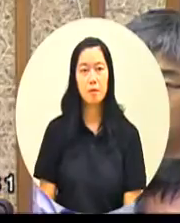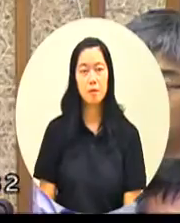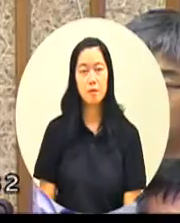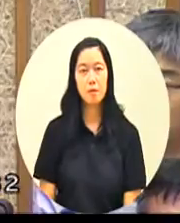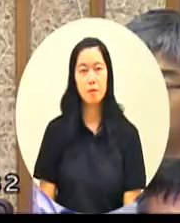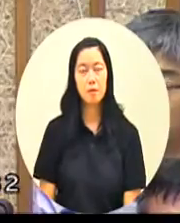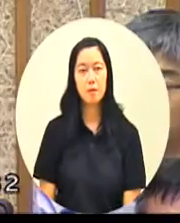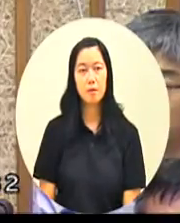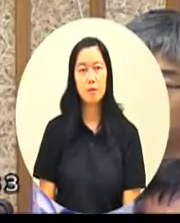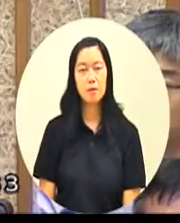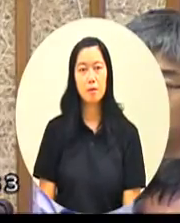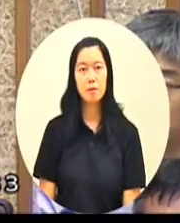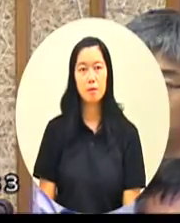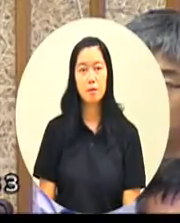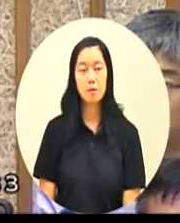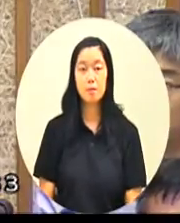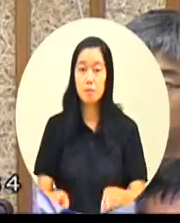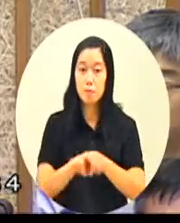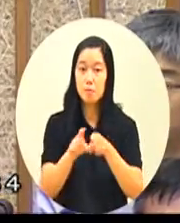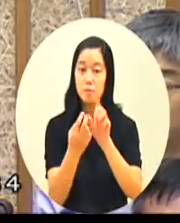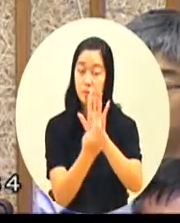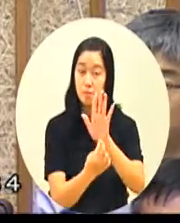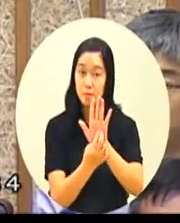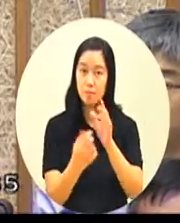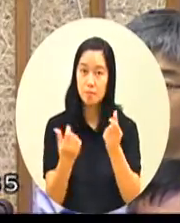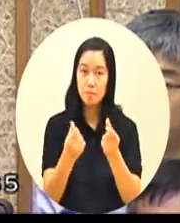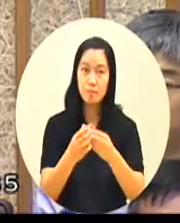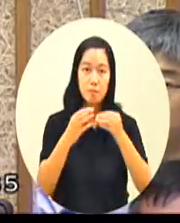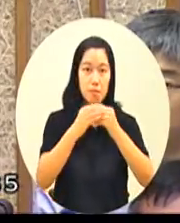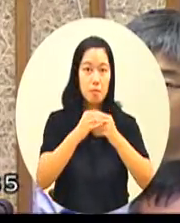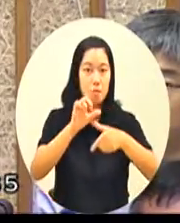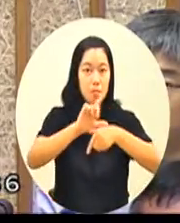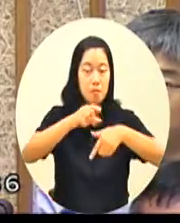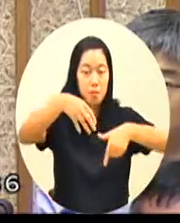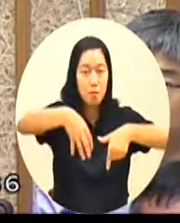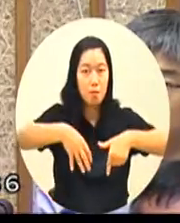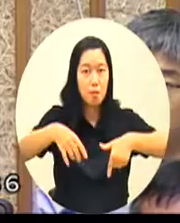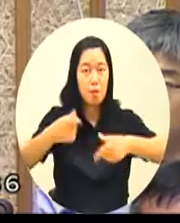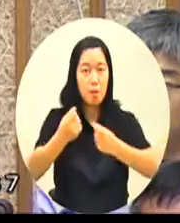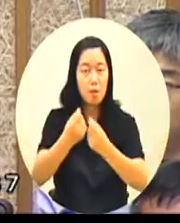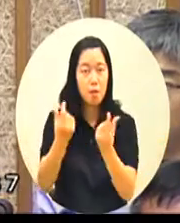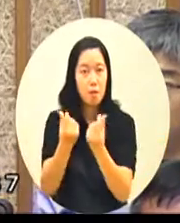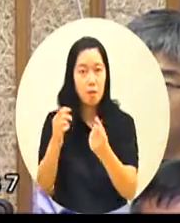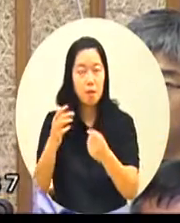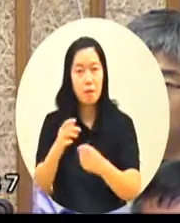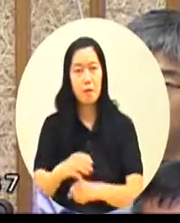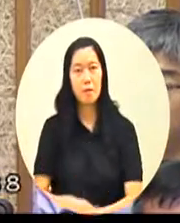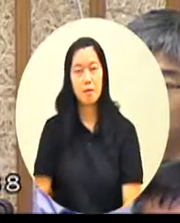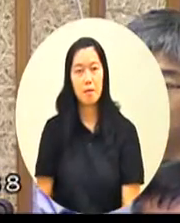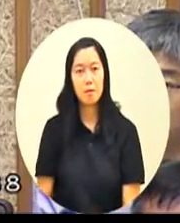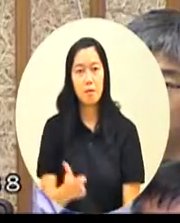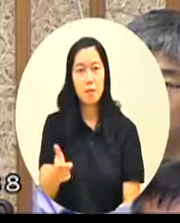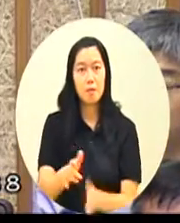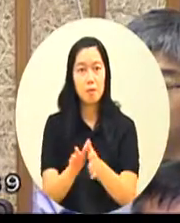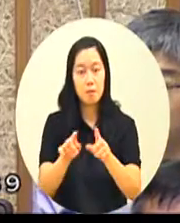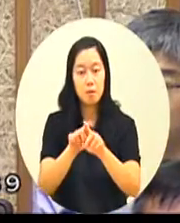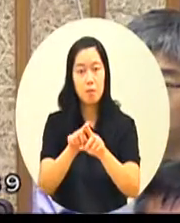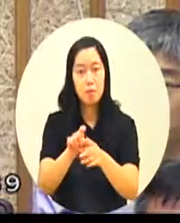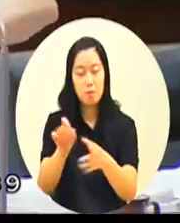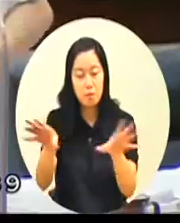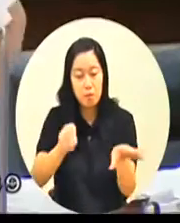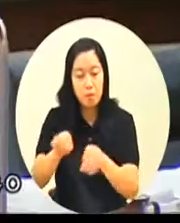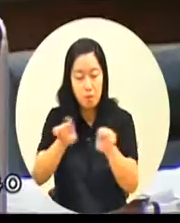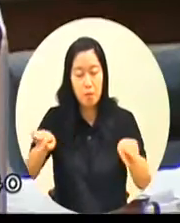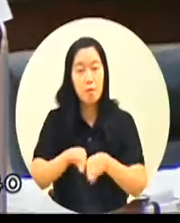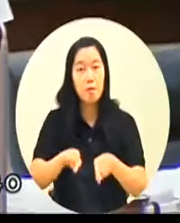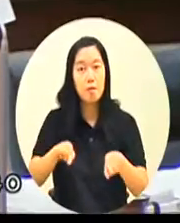们一般所说的什么麦卡伦这一类的，一般品牌他们有些品牌。 科长，你这个资料给我，我是觉得很好奇，